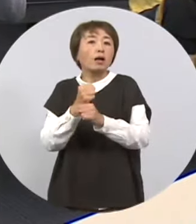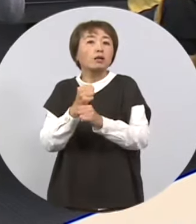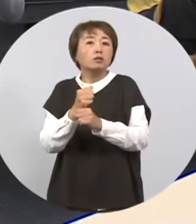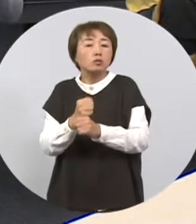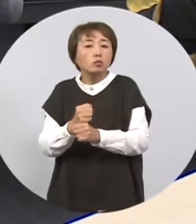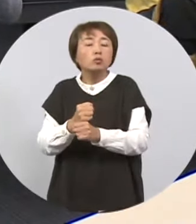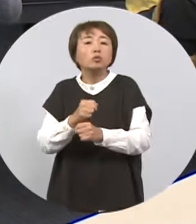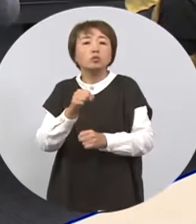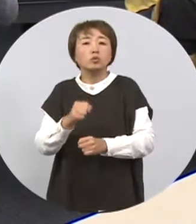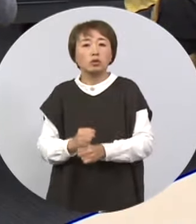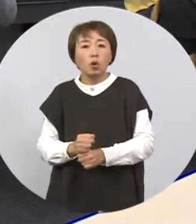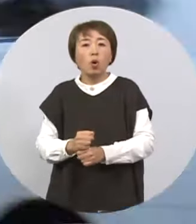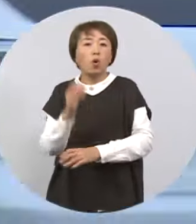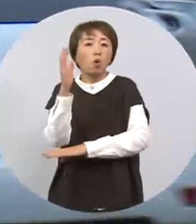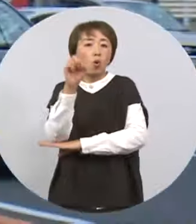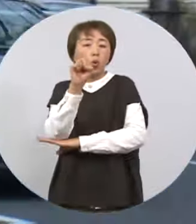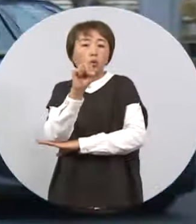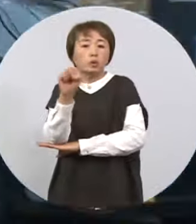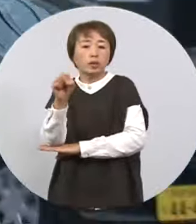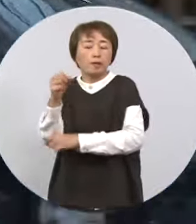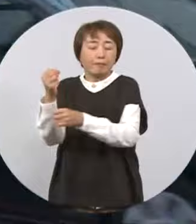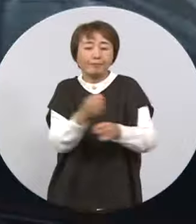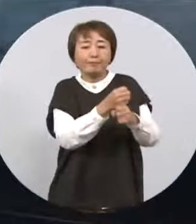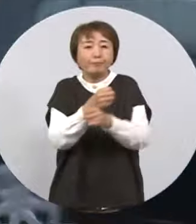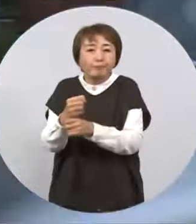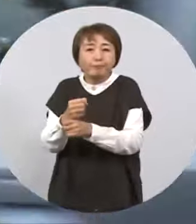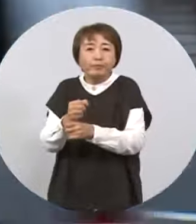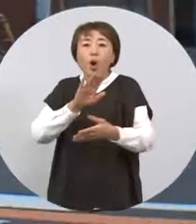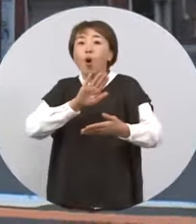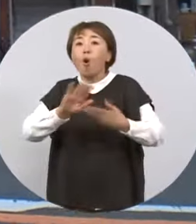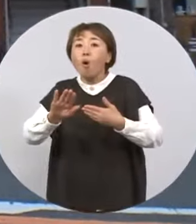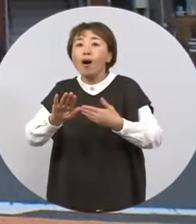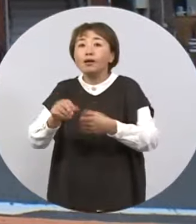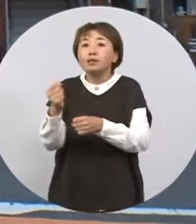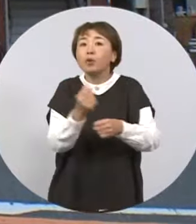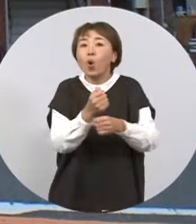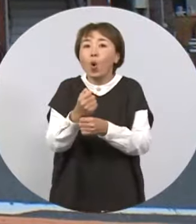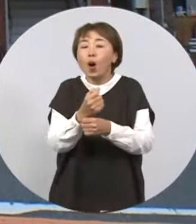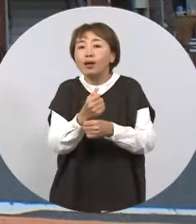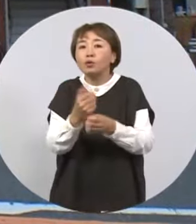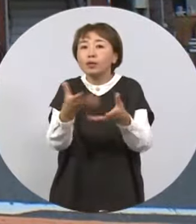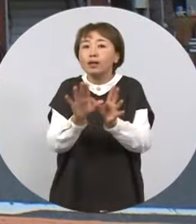を応援していますが、こんな事業も応援しているんです。